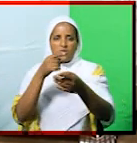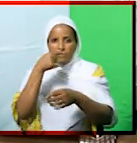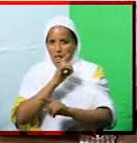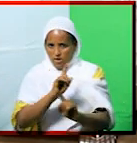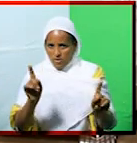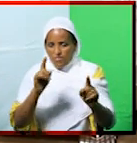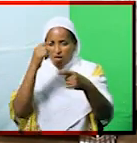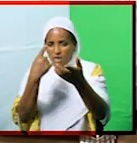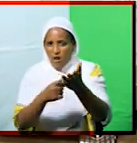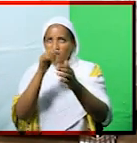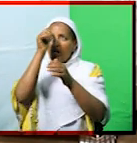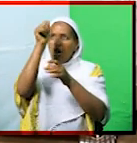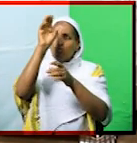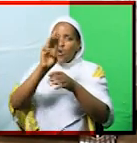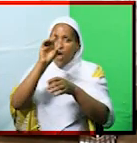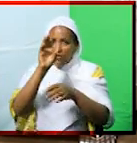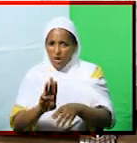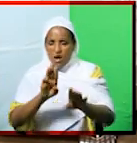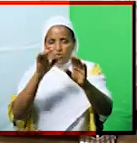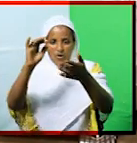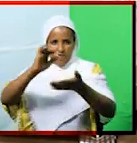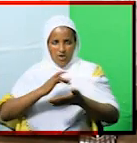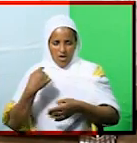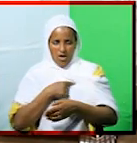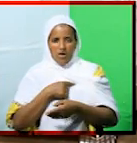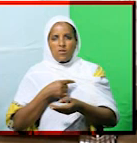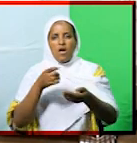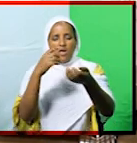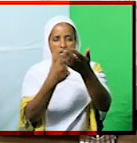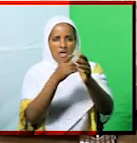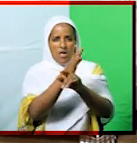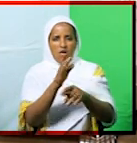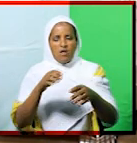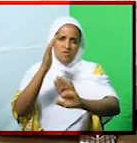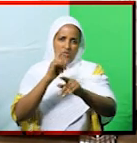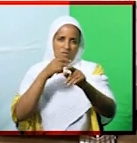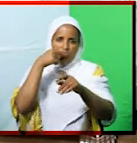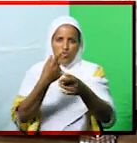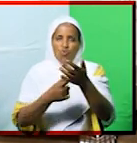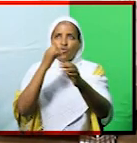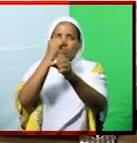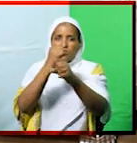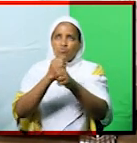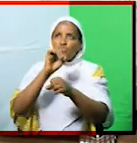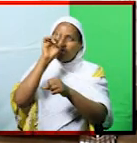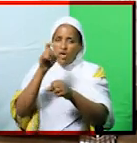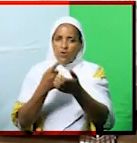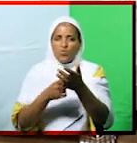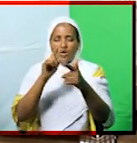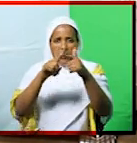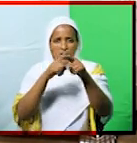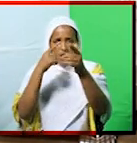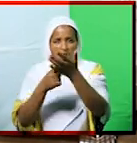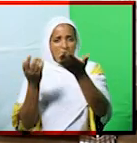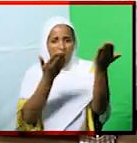ለራሱ ነው ማለት አብ ወልድ ያችን በማቅረቡ ምክንያት እስከዚያ ድረስ ተቆጥቶ ቆይቶ ይቅር ሳይለን ቆይቶ